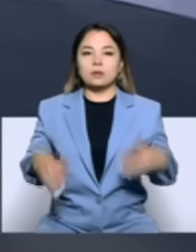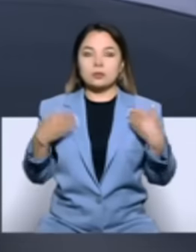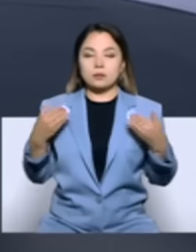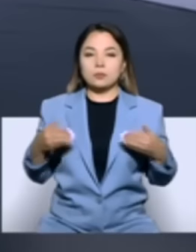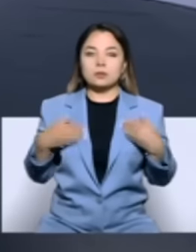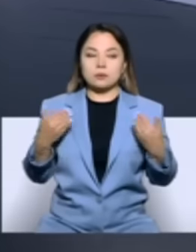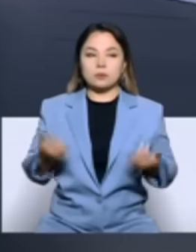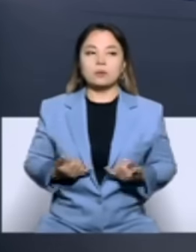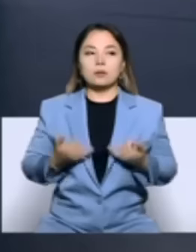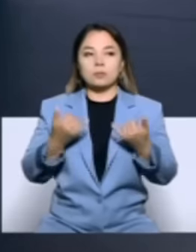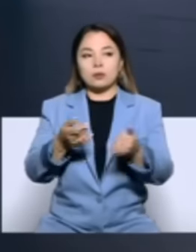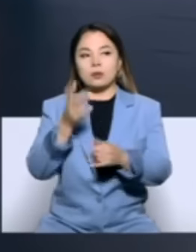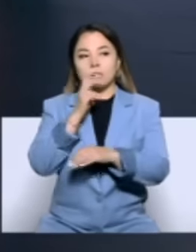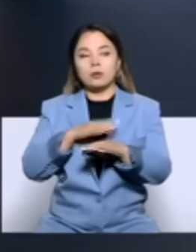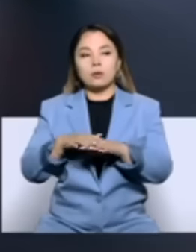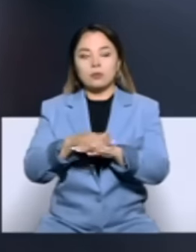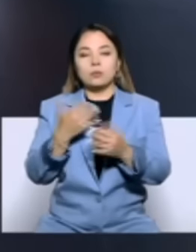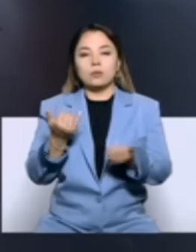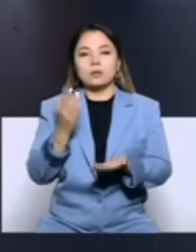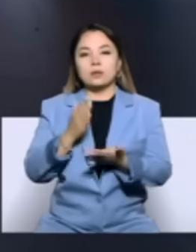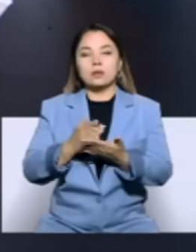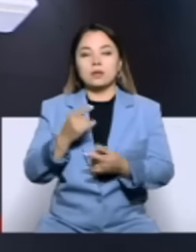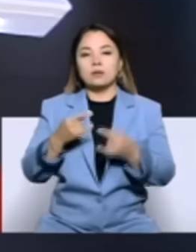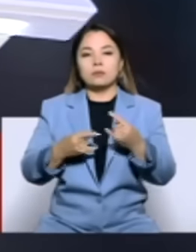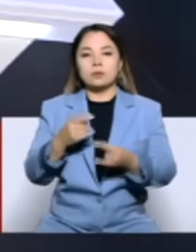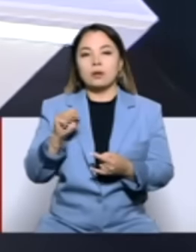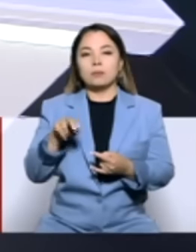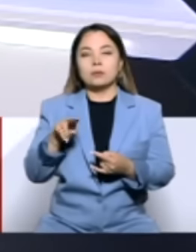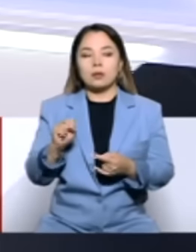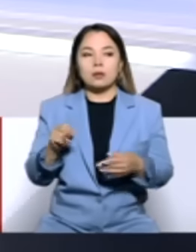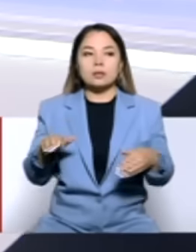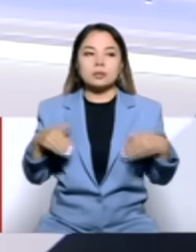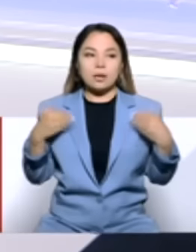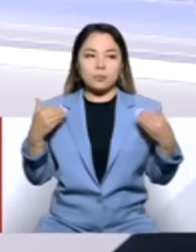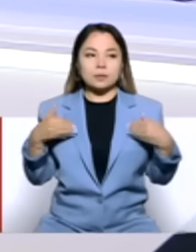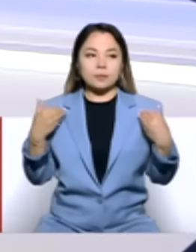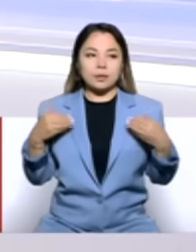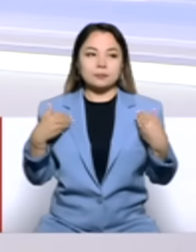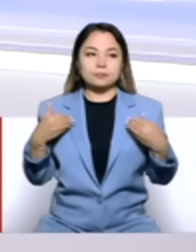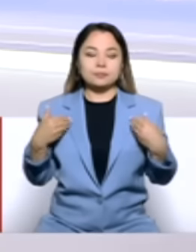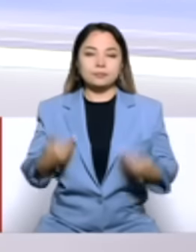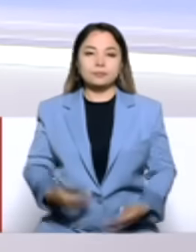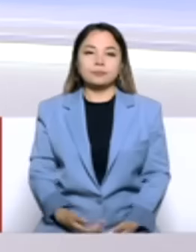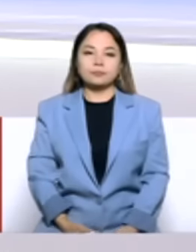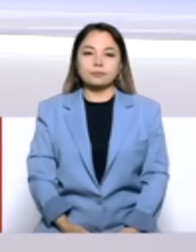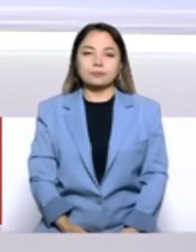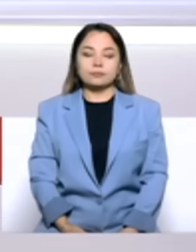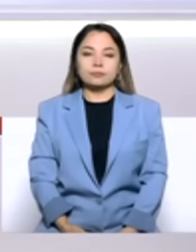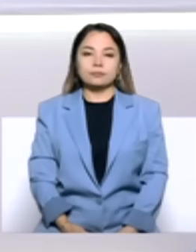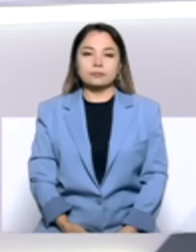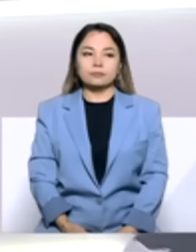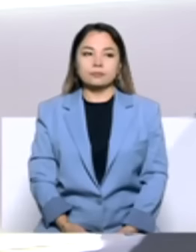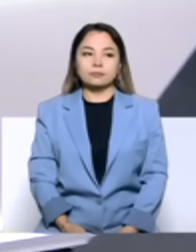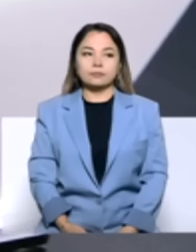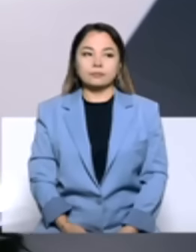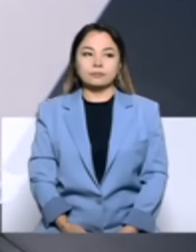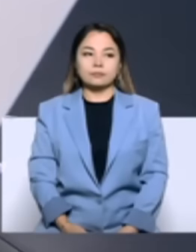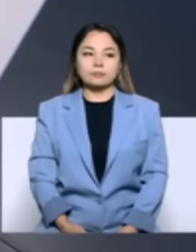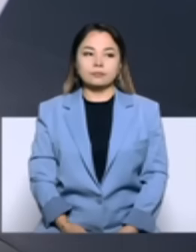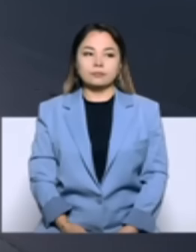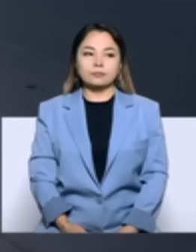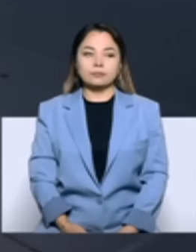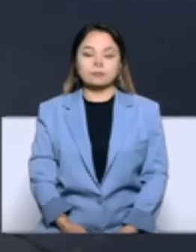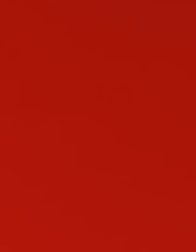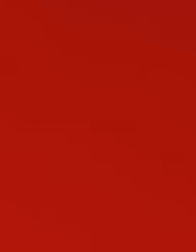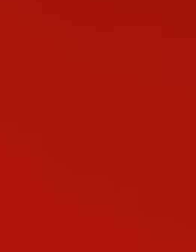Амансыздар ма? Тікелей эфирде Қазақстанның аптасы. Мен Жайна Асланбек. Сурда аудармашы Шырынжан Қабыл. Бүгін мынадай материалдар бар.